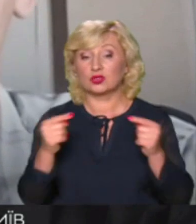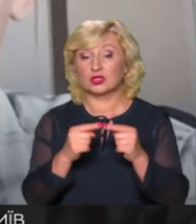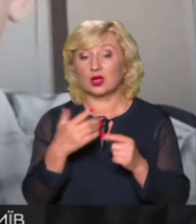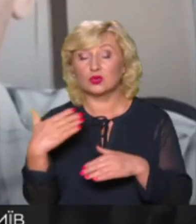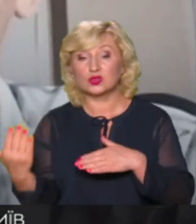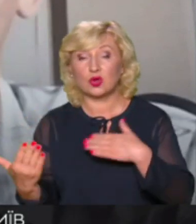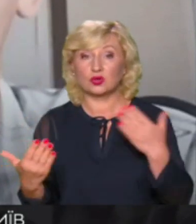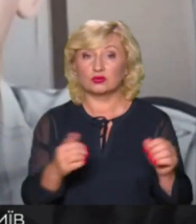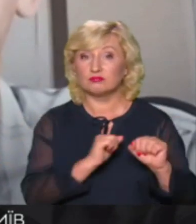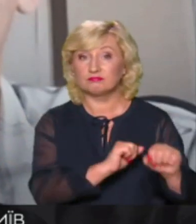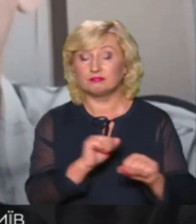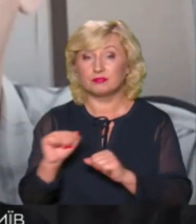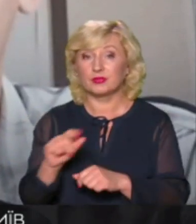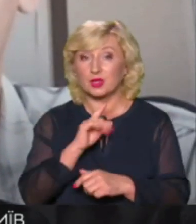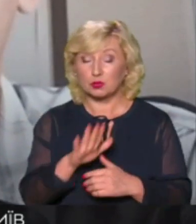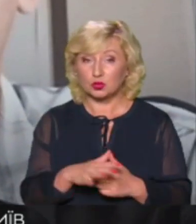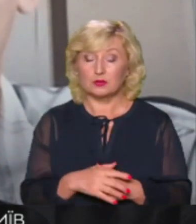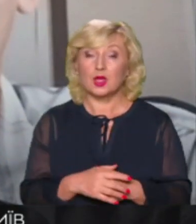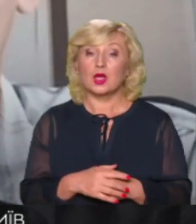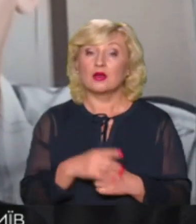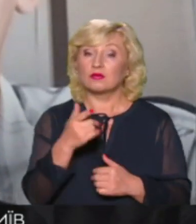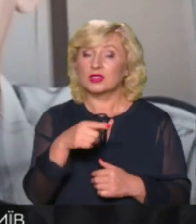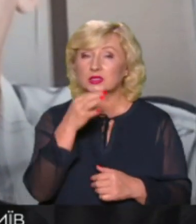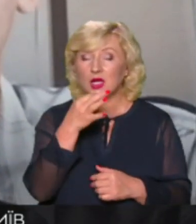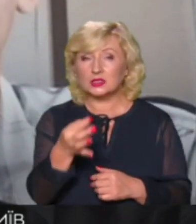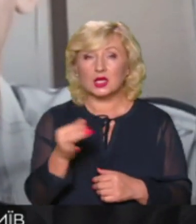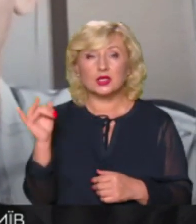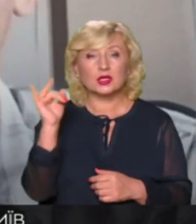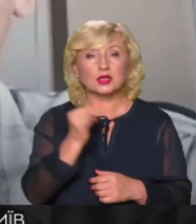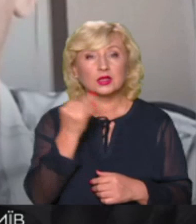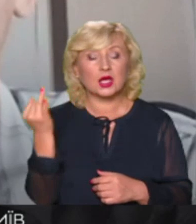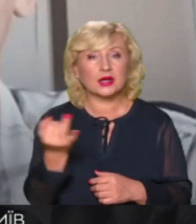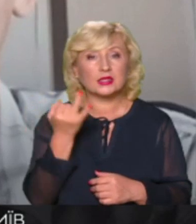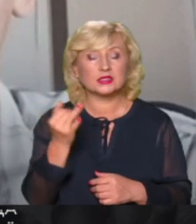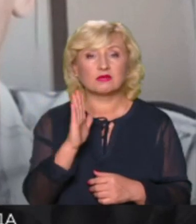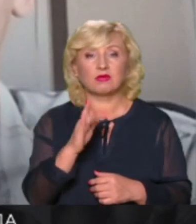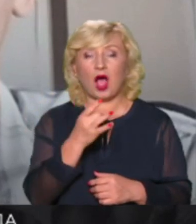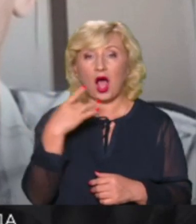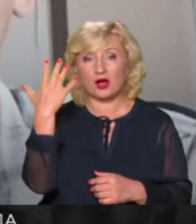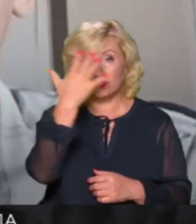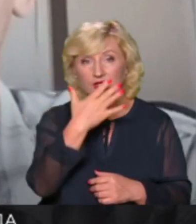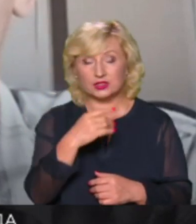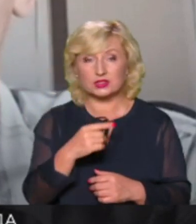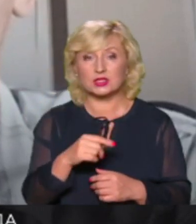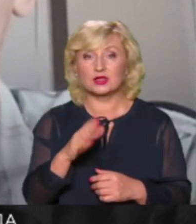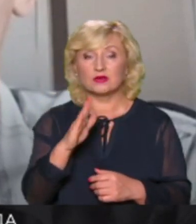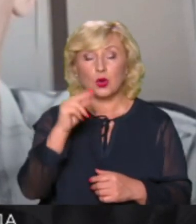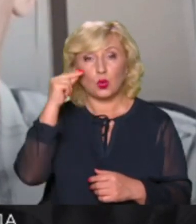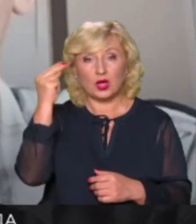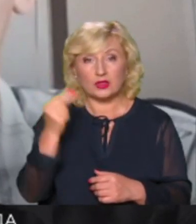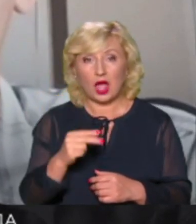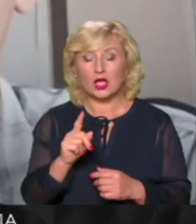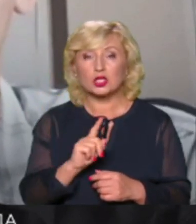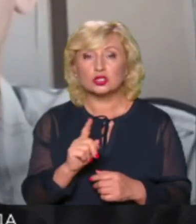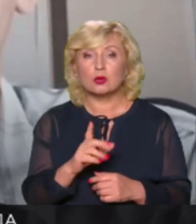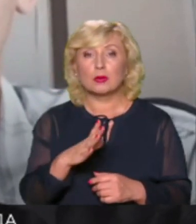наставати зараз не буде. Добре, Юрію, ви ще сказали, інтерес в Африці в рамках БРІКС, точніше у Китаї, для того,